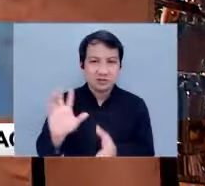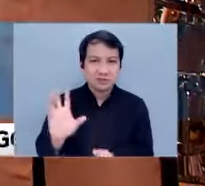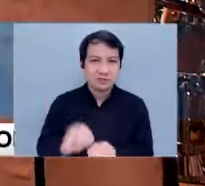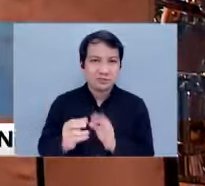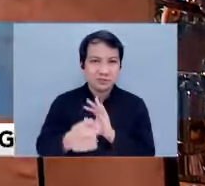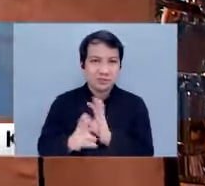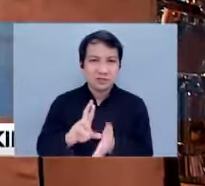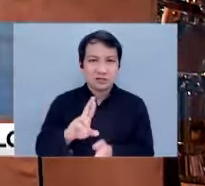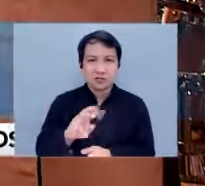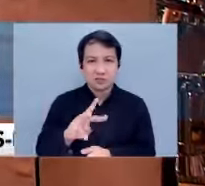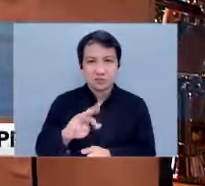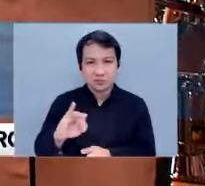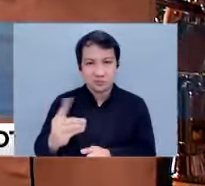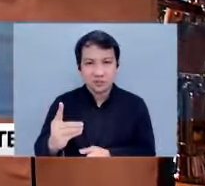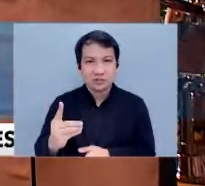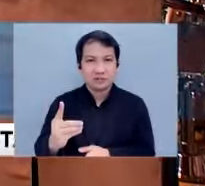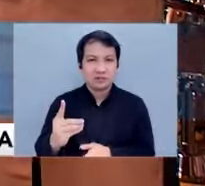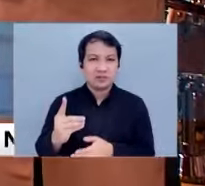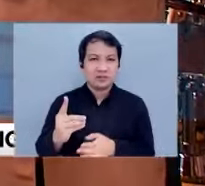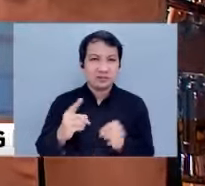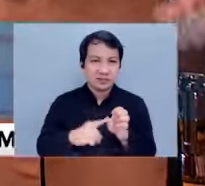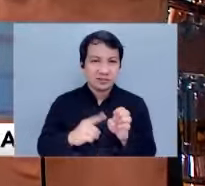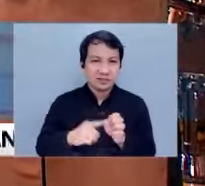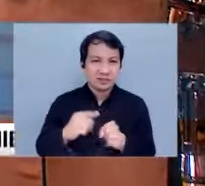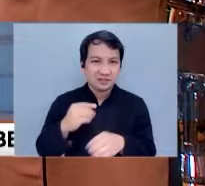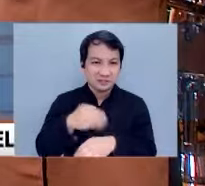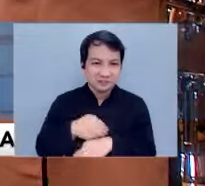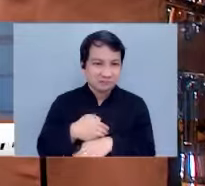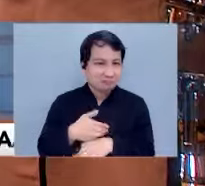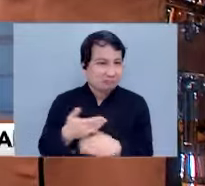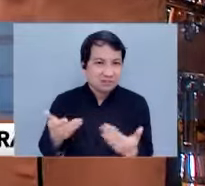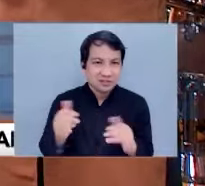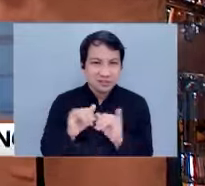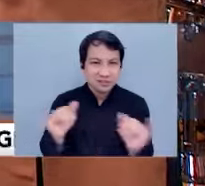tapos dati yung Excess Baggage, ganun din. So, now we're